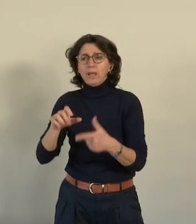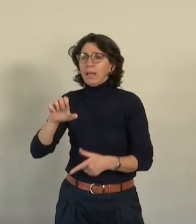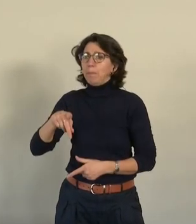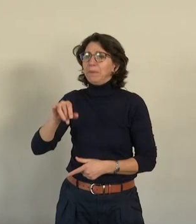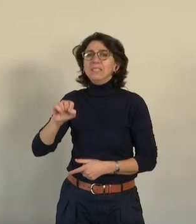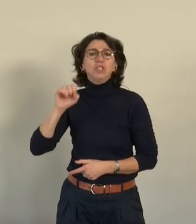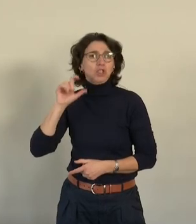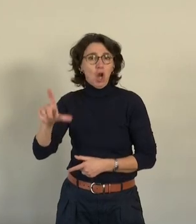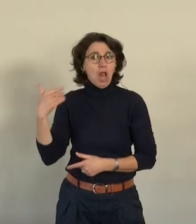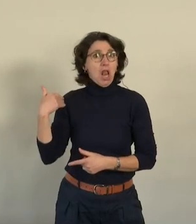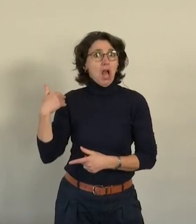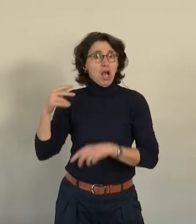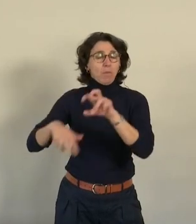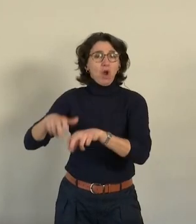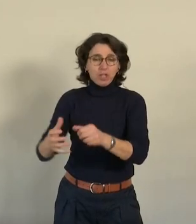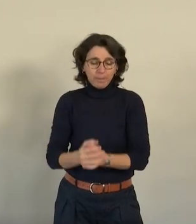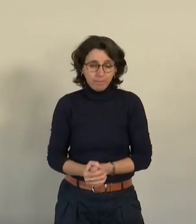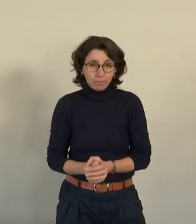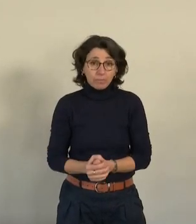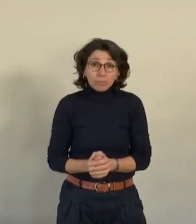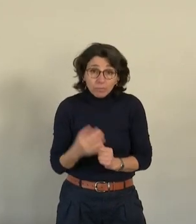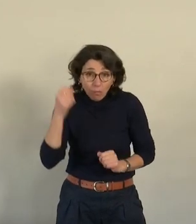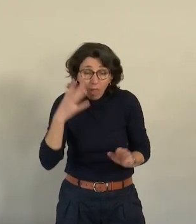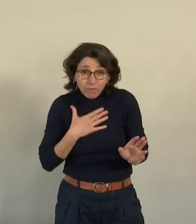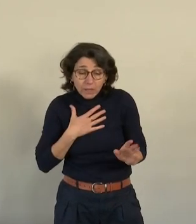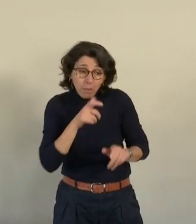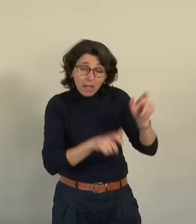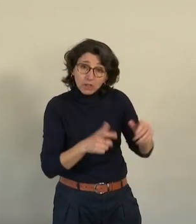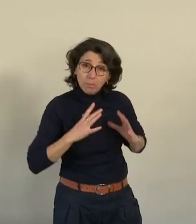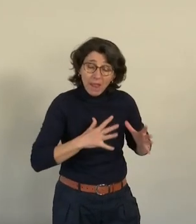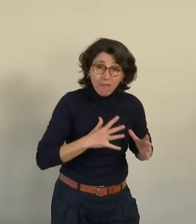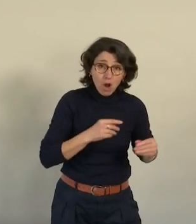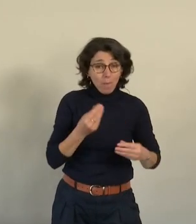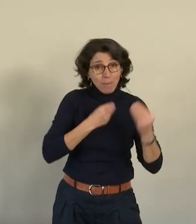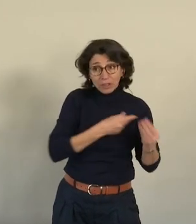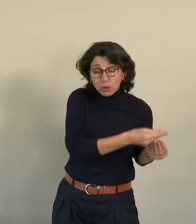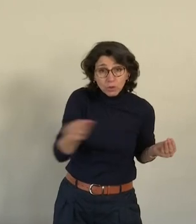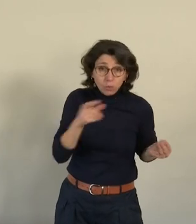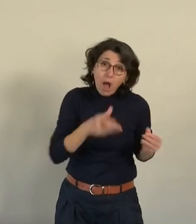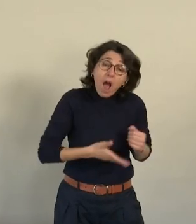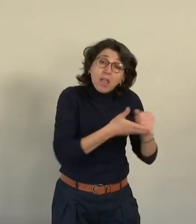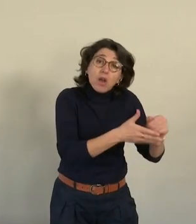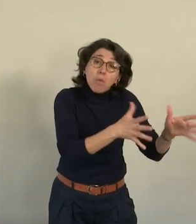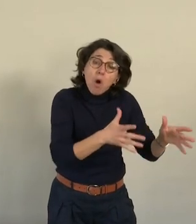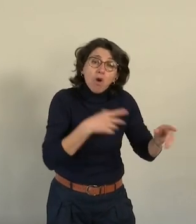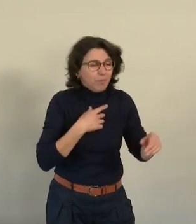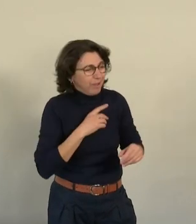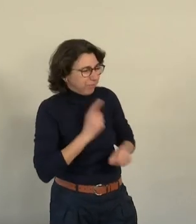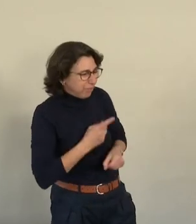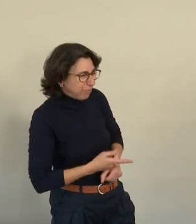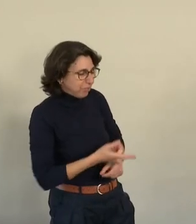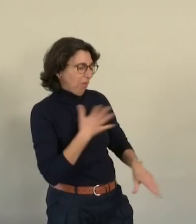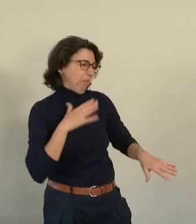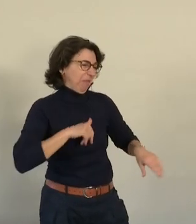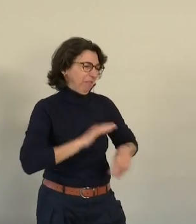aider ceux qui distribuent les aliments au plus démunis et bien vous ne devriez pas les accuser de mal le faire et